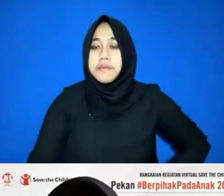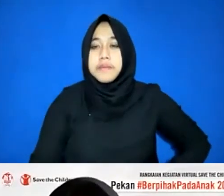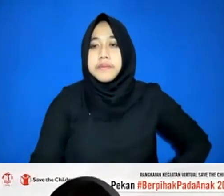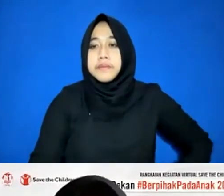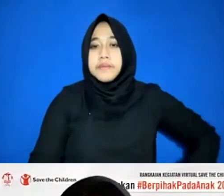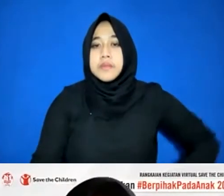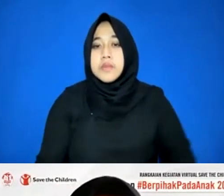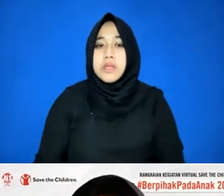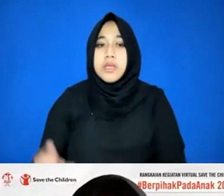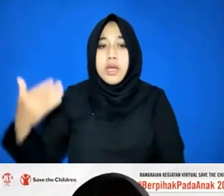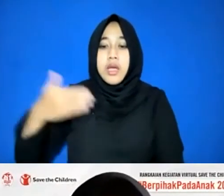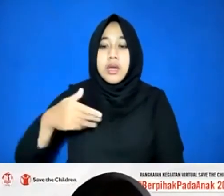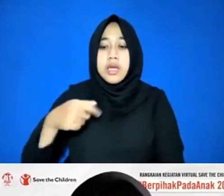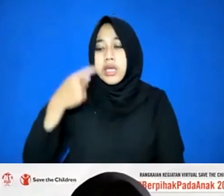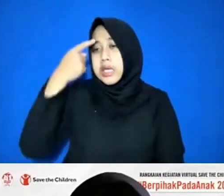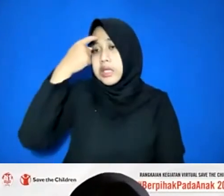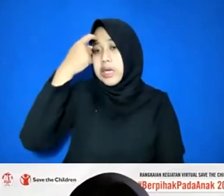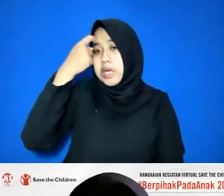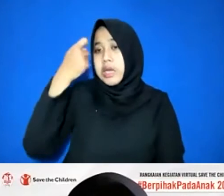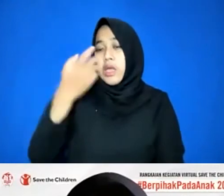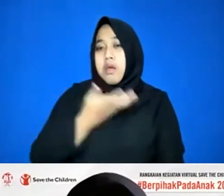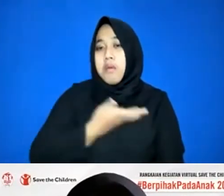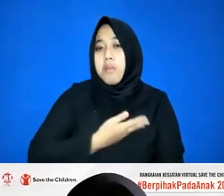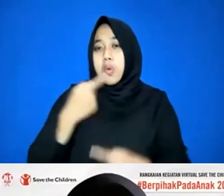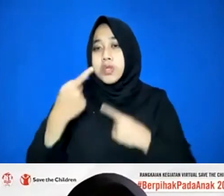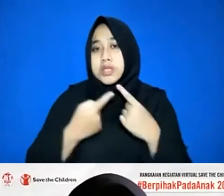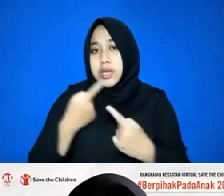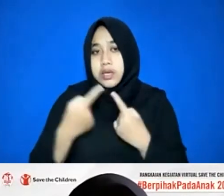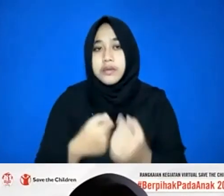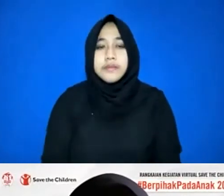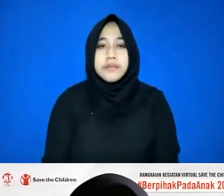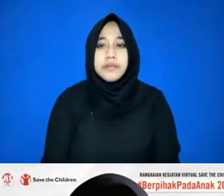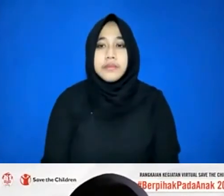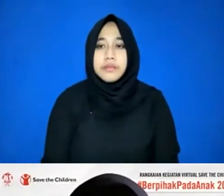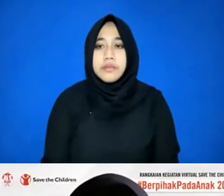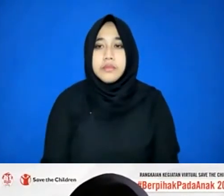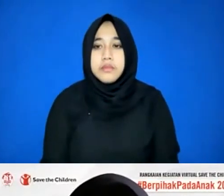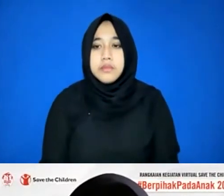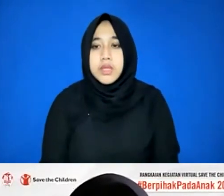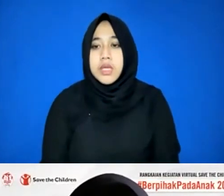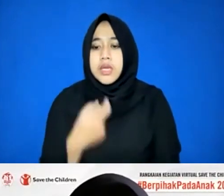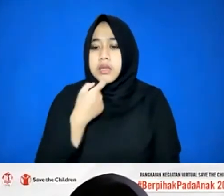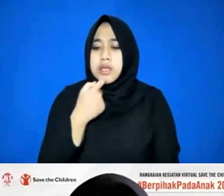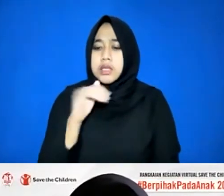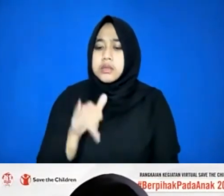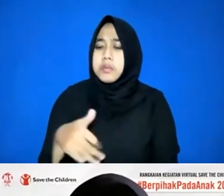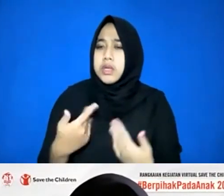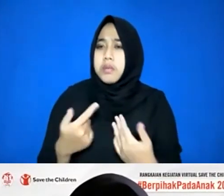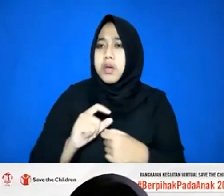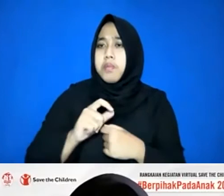yang hadir di sini yang kira-kira mau sharing juga gitu tentang seperti apa